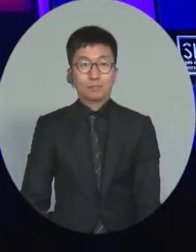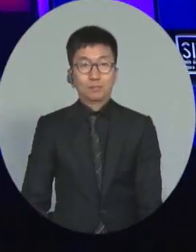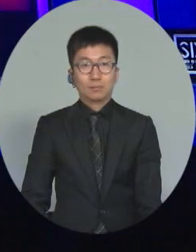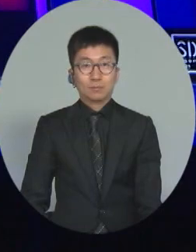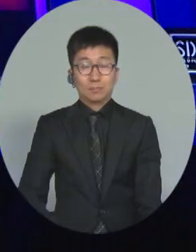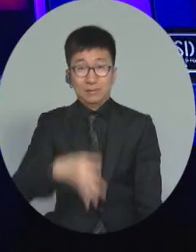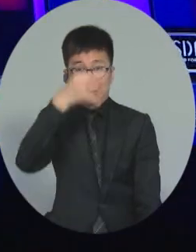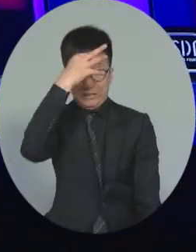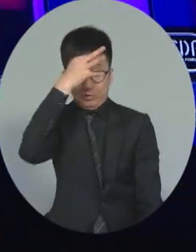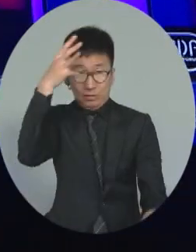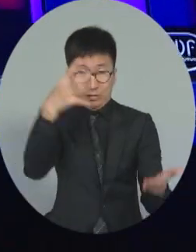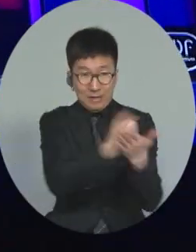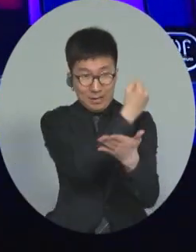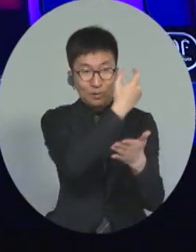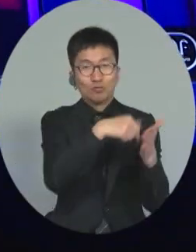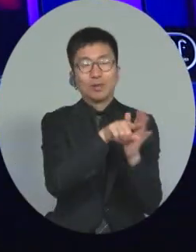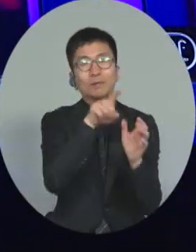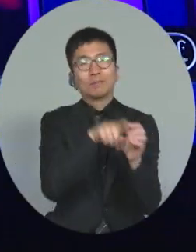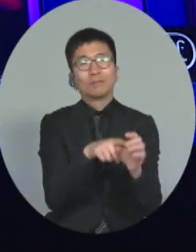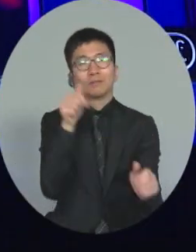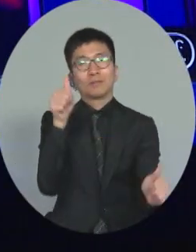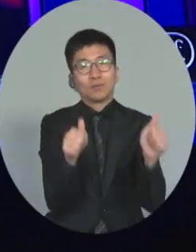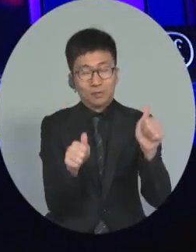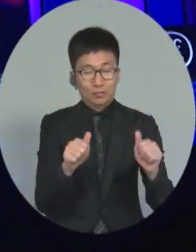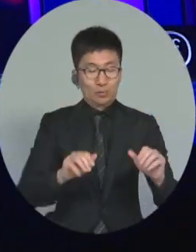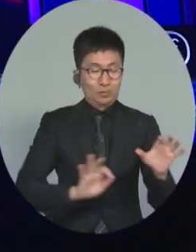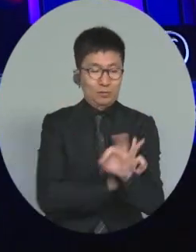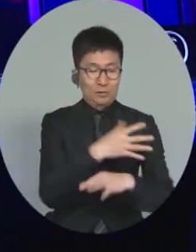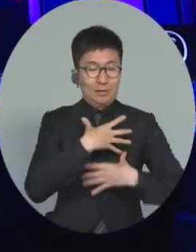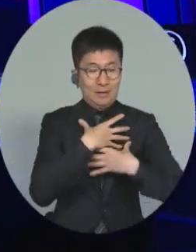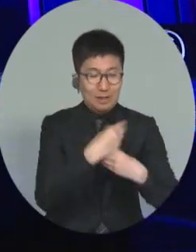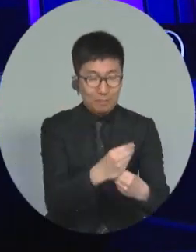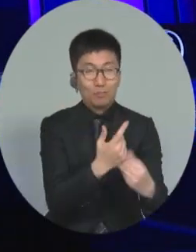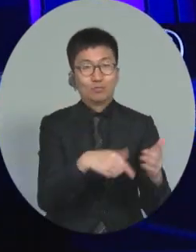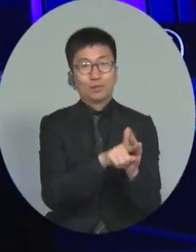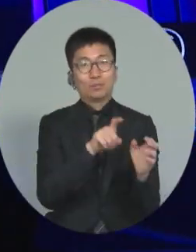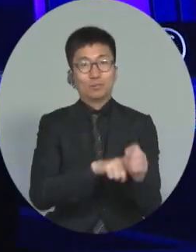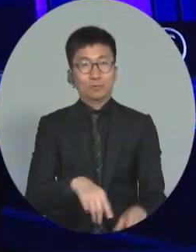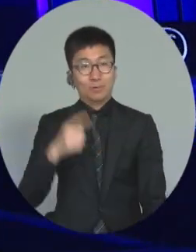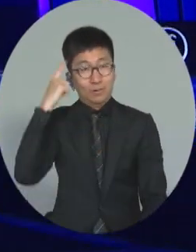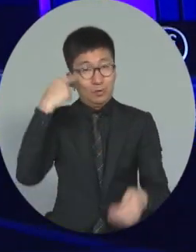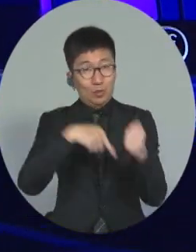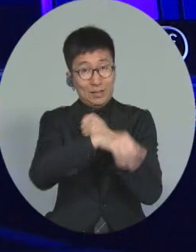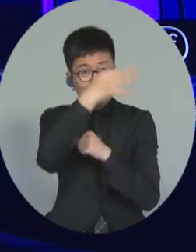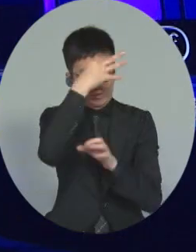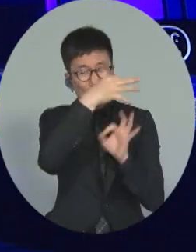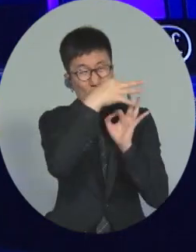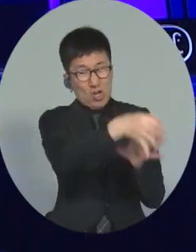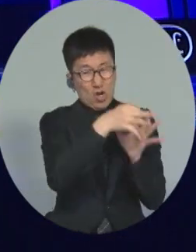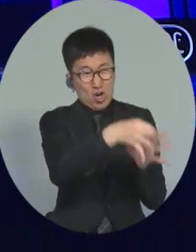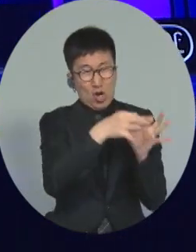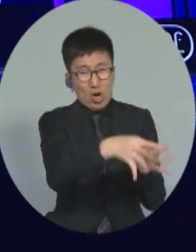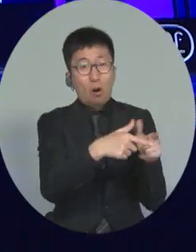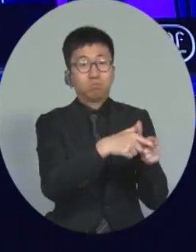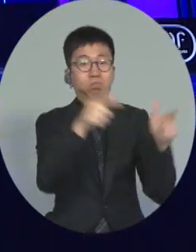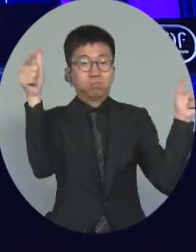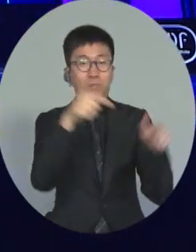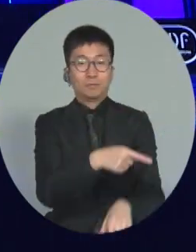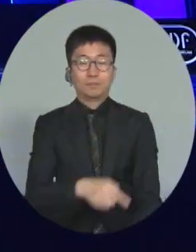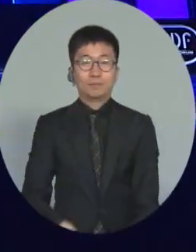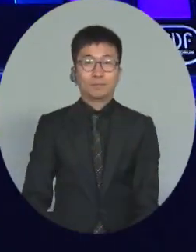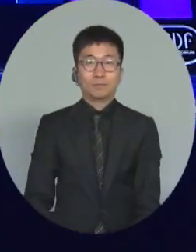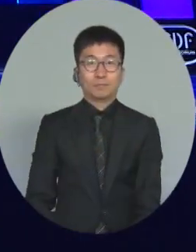기술패권 경쟁과 경제안보 시대를 맞이하여 과학 기술에 대한 투자를 대폭 증가시키고